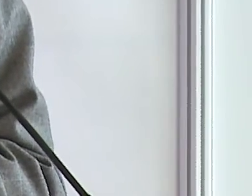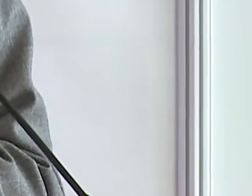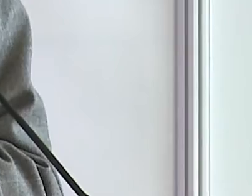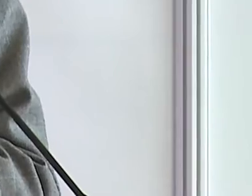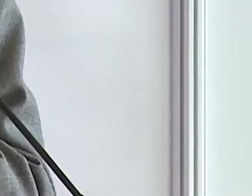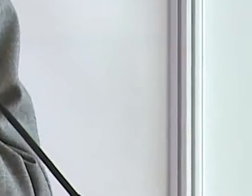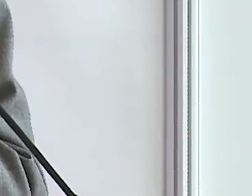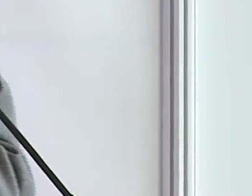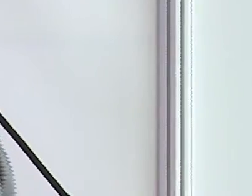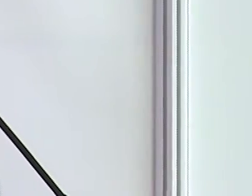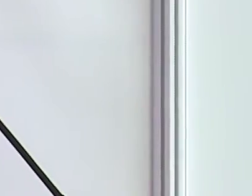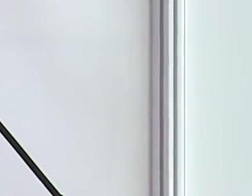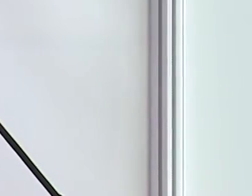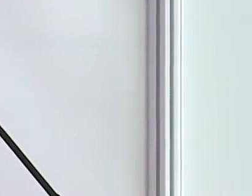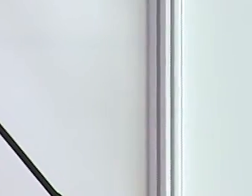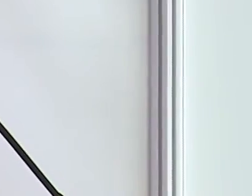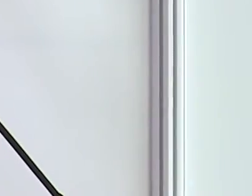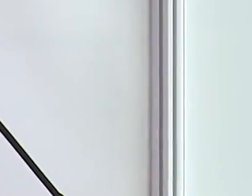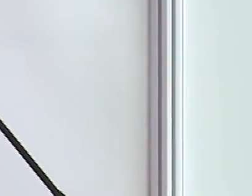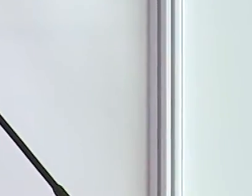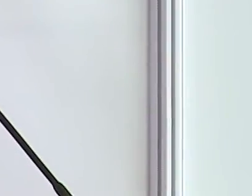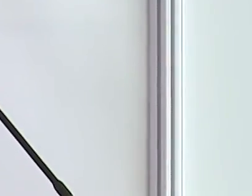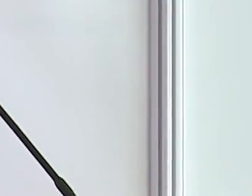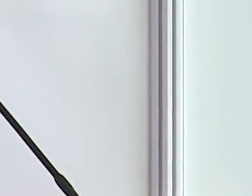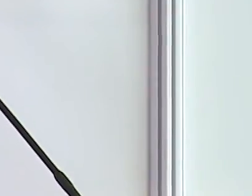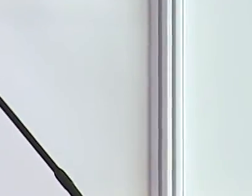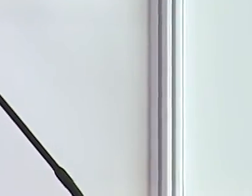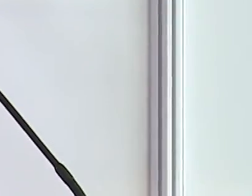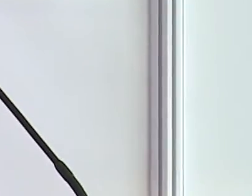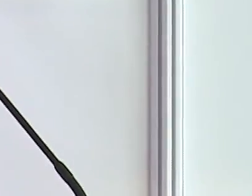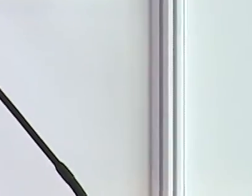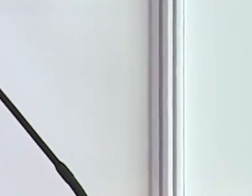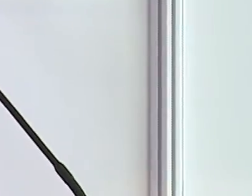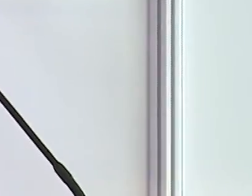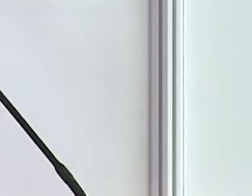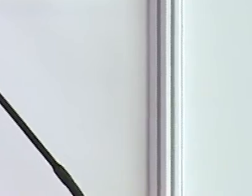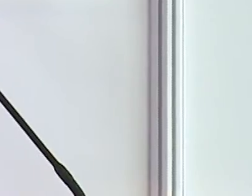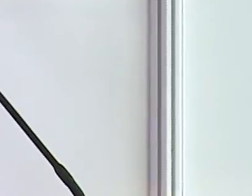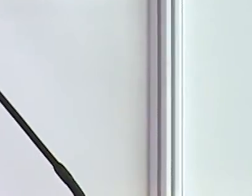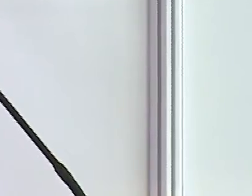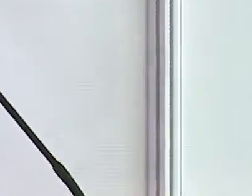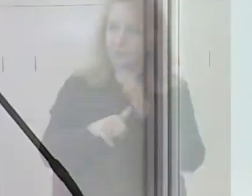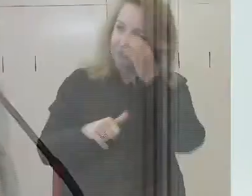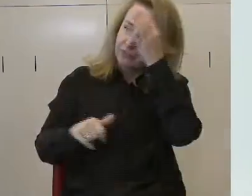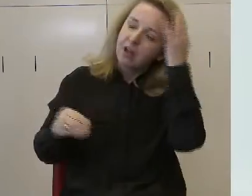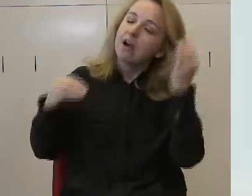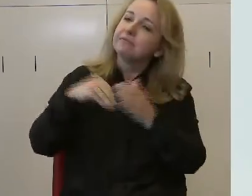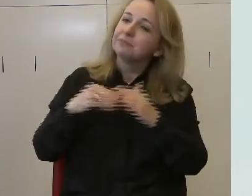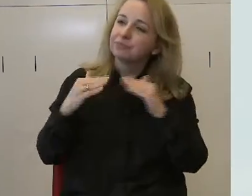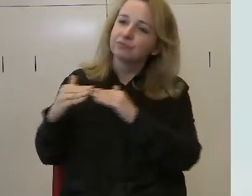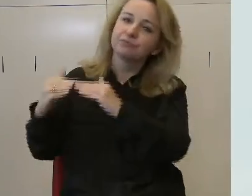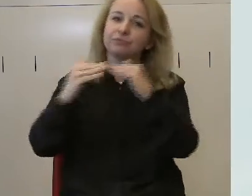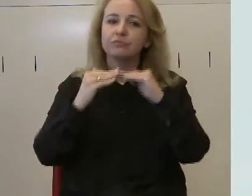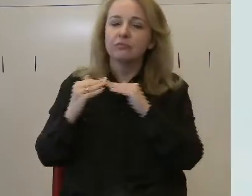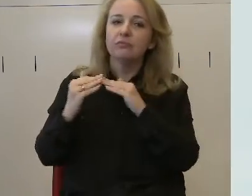naszych obszarów działań są właśnie Smart Cities, także w kontekście zrównoważonego rozwoju. Mam